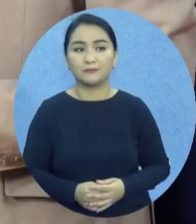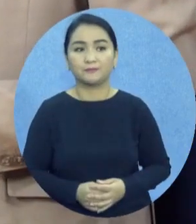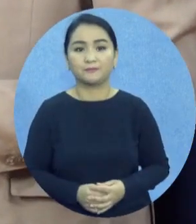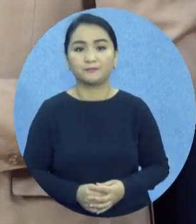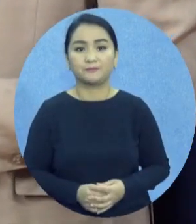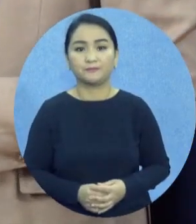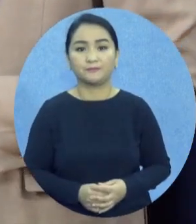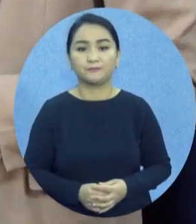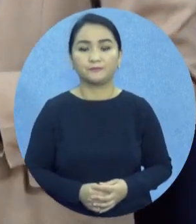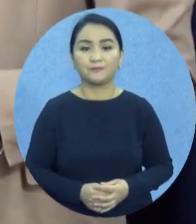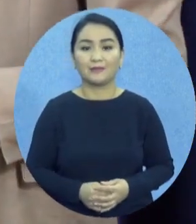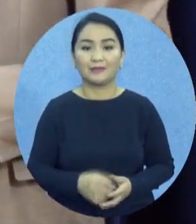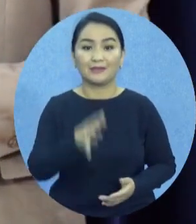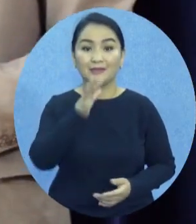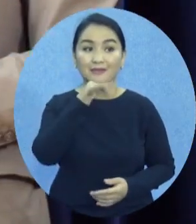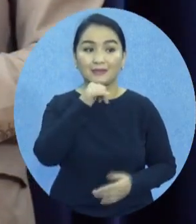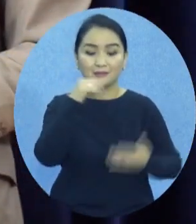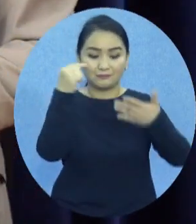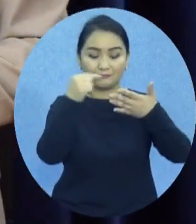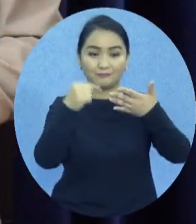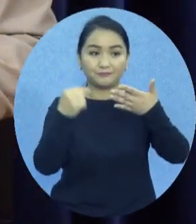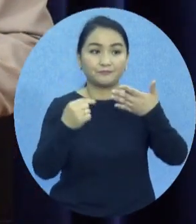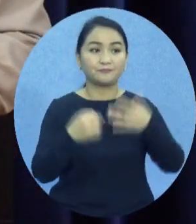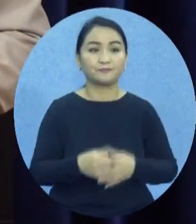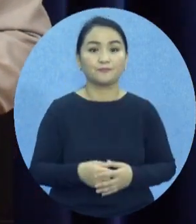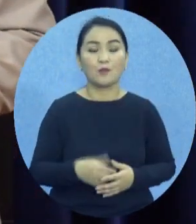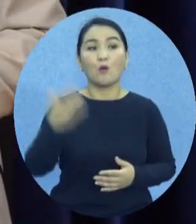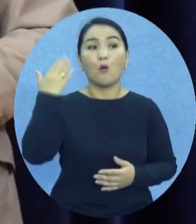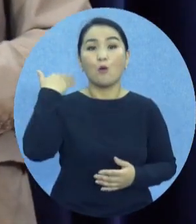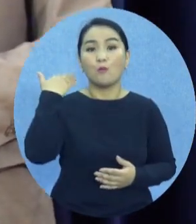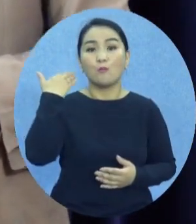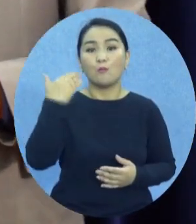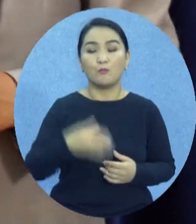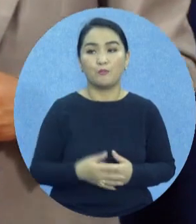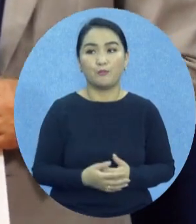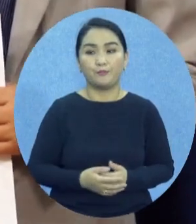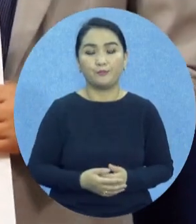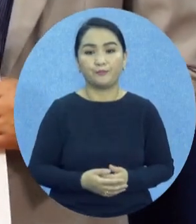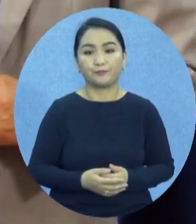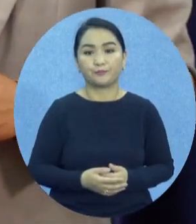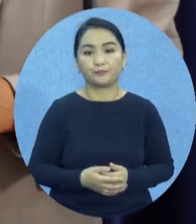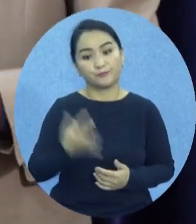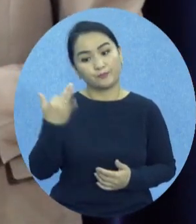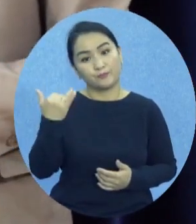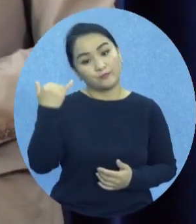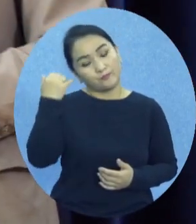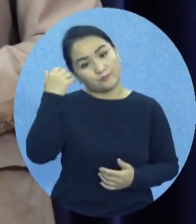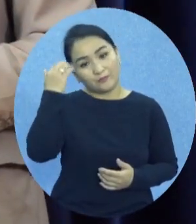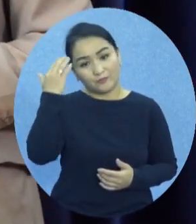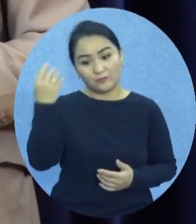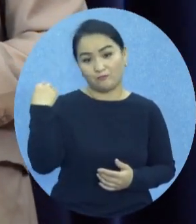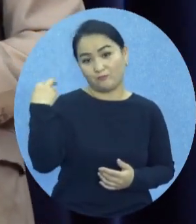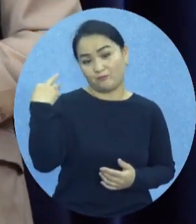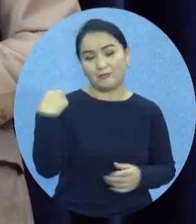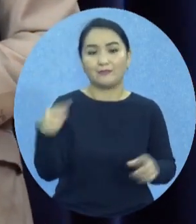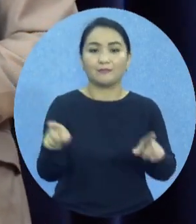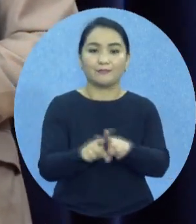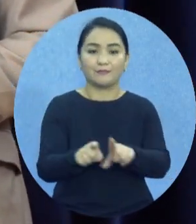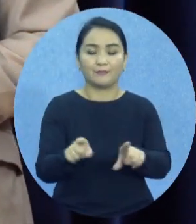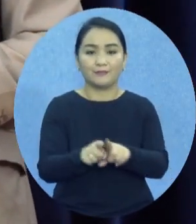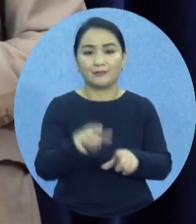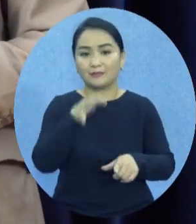Насны бүлгээр нь аваад үзэх юм бол ерөнхийдөө өмнөх хэдэн өдрүүтэйгээ яг ижилхэн байдлаар насны бүлэгт бол өвчлөл бүртгэгдэж